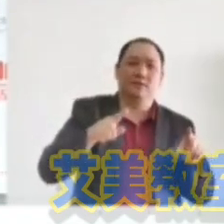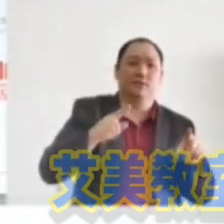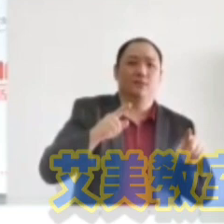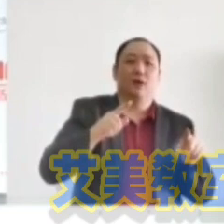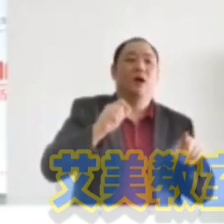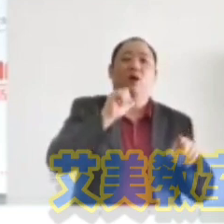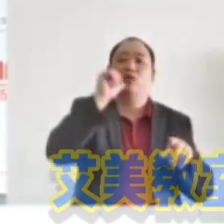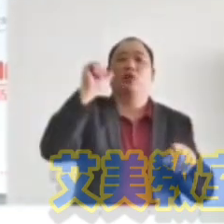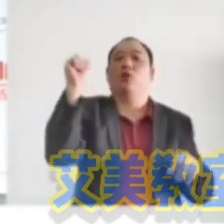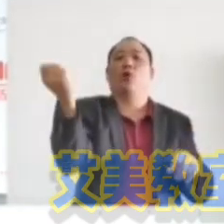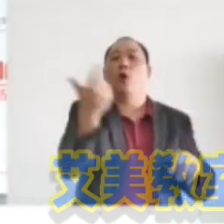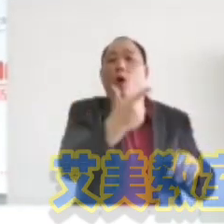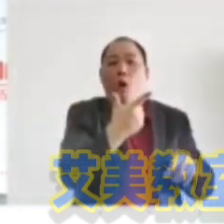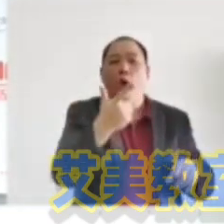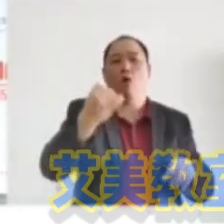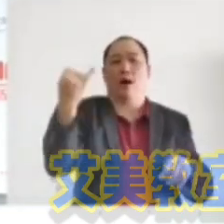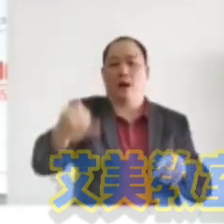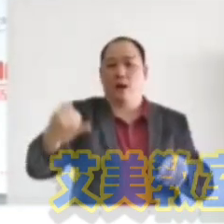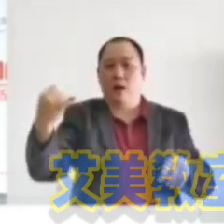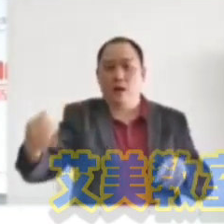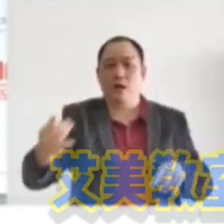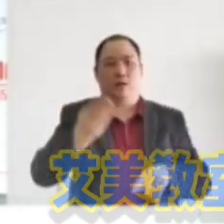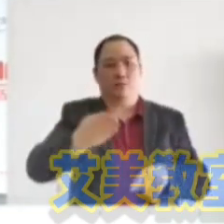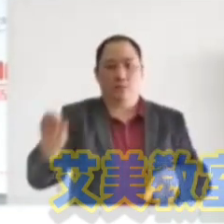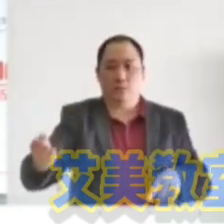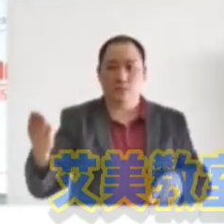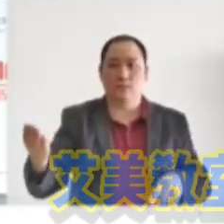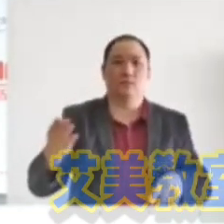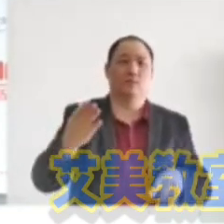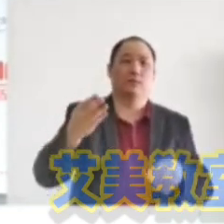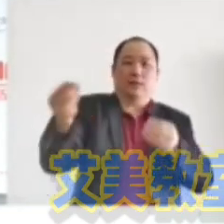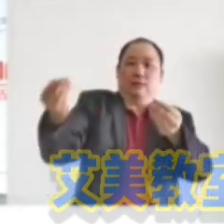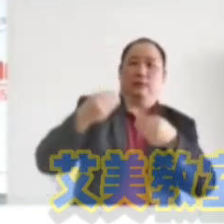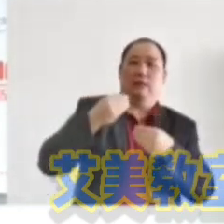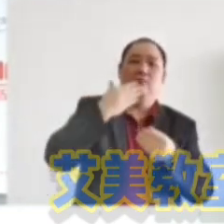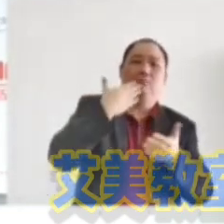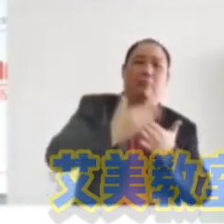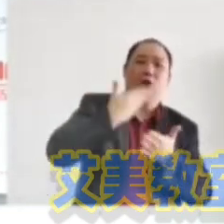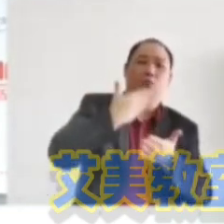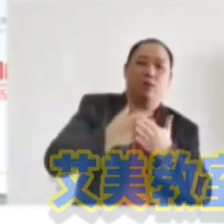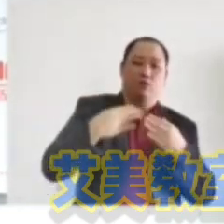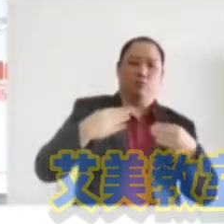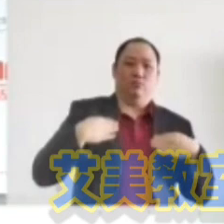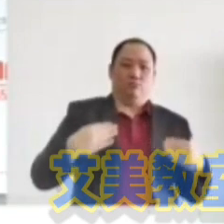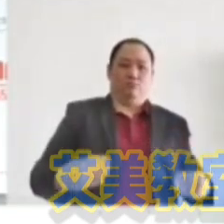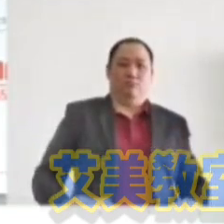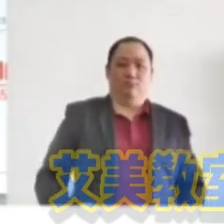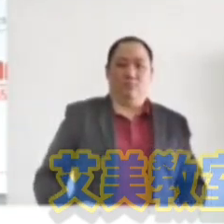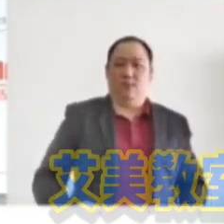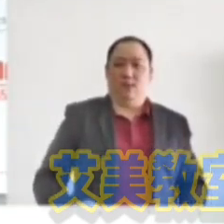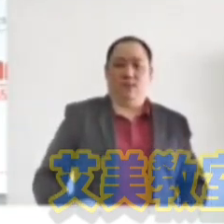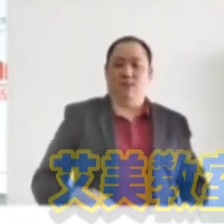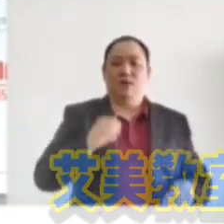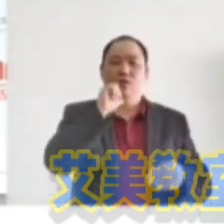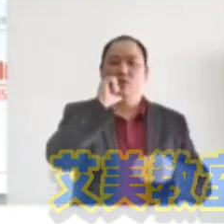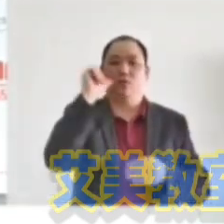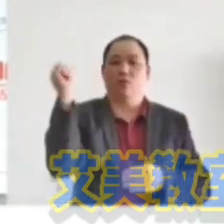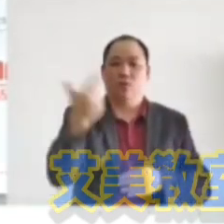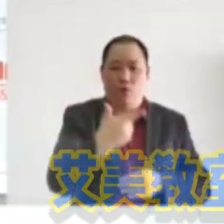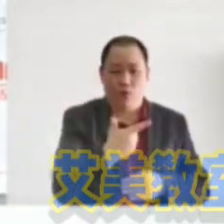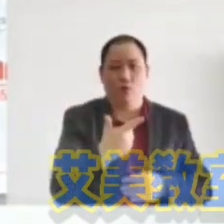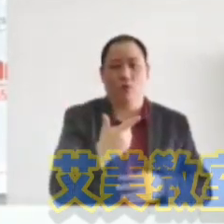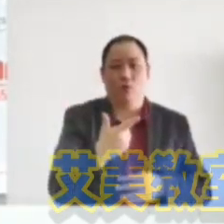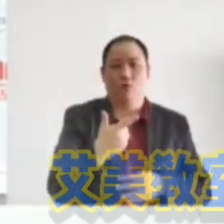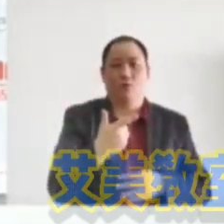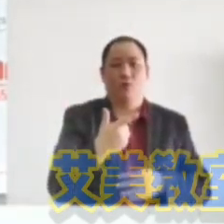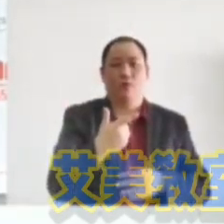有的物质都对人体有利，包括有重金属啊、这个农药啊、生物碱等等这些毒性